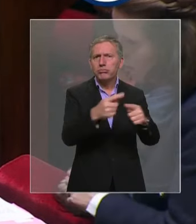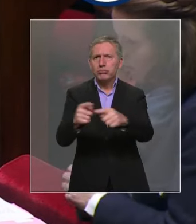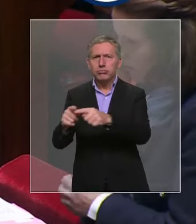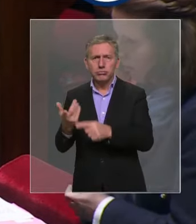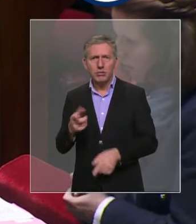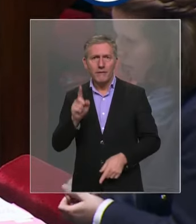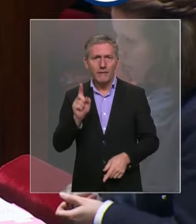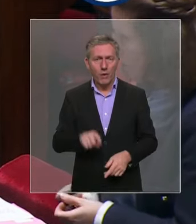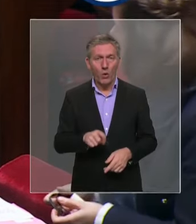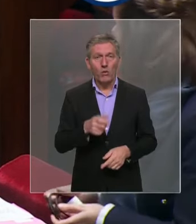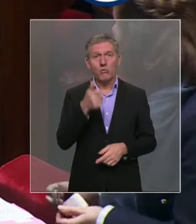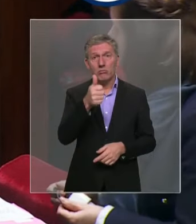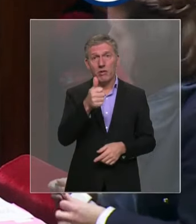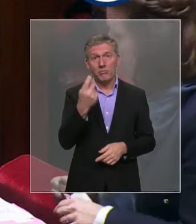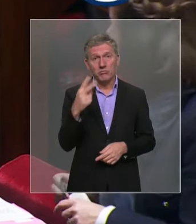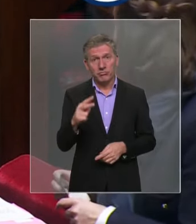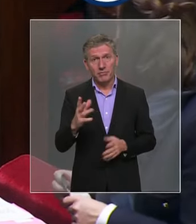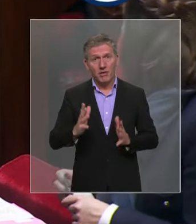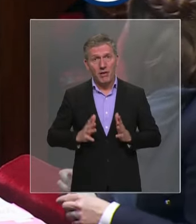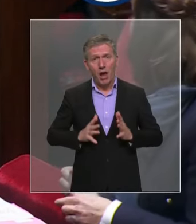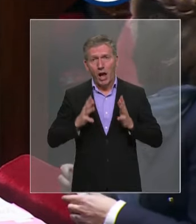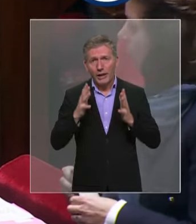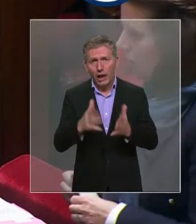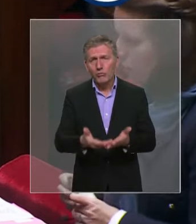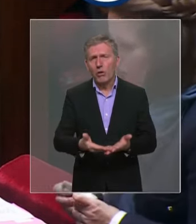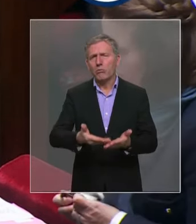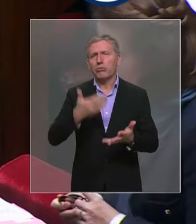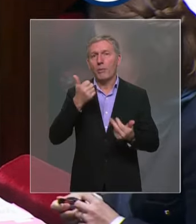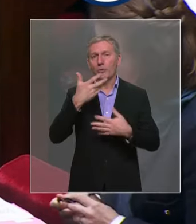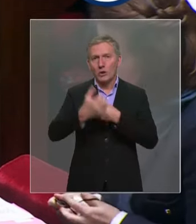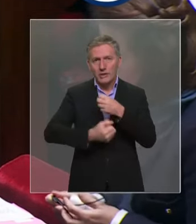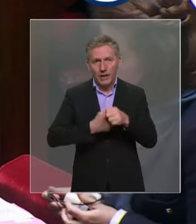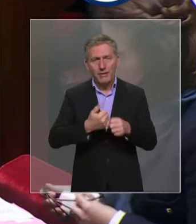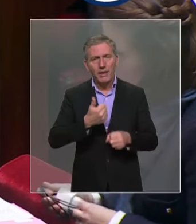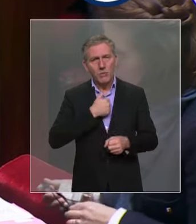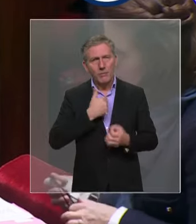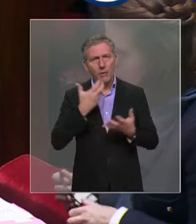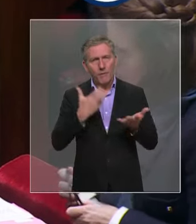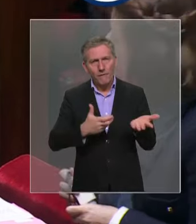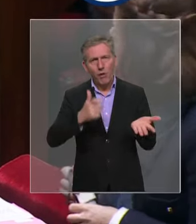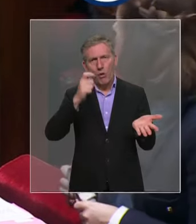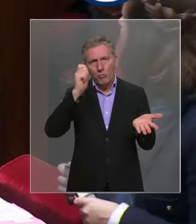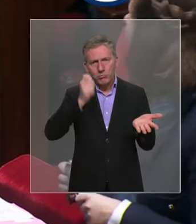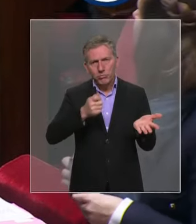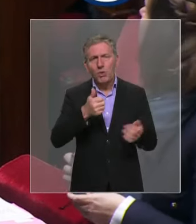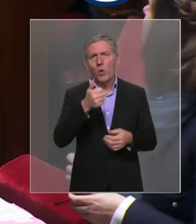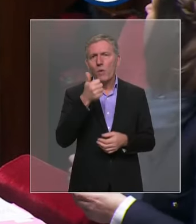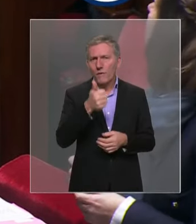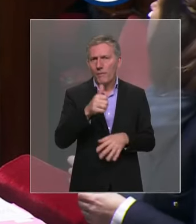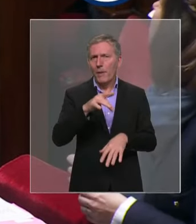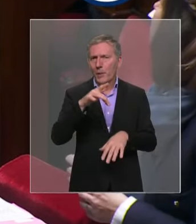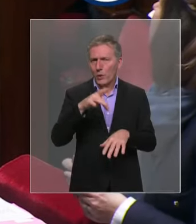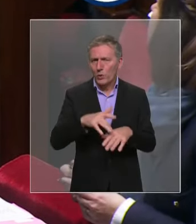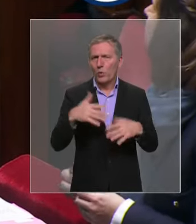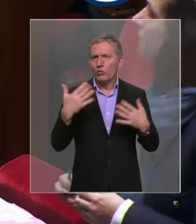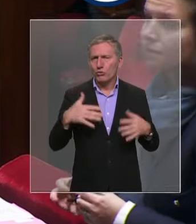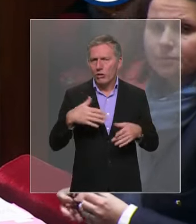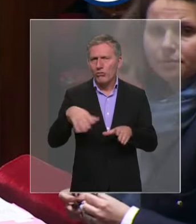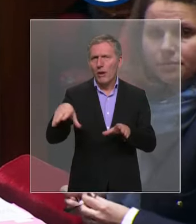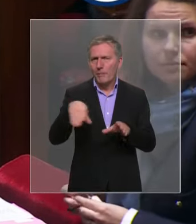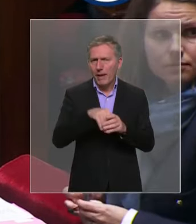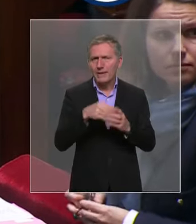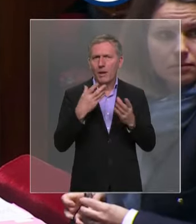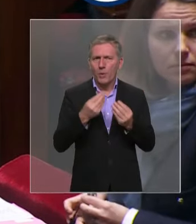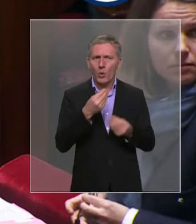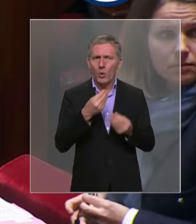un engagement qui vous porte depuis plusieurs années et je tiens ici à le saluer. Vous avez très largement contribué à